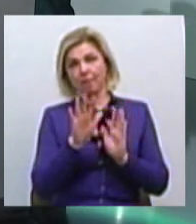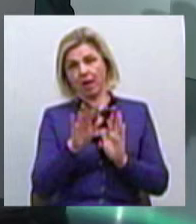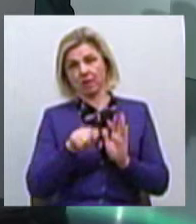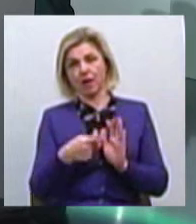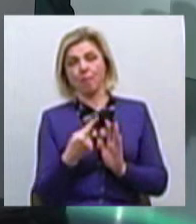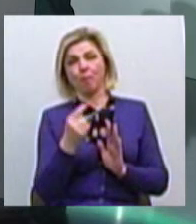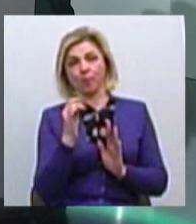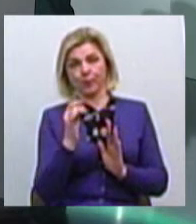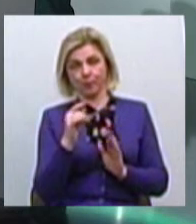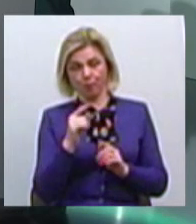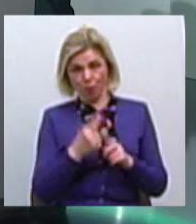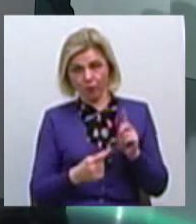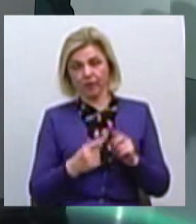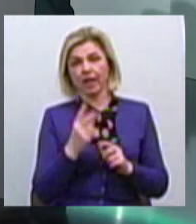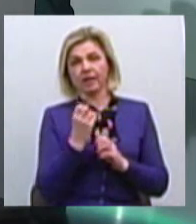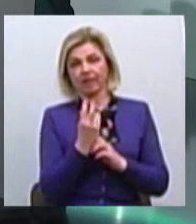на